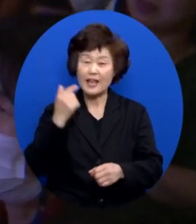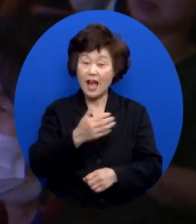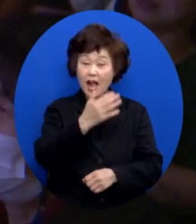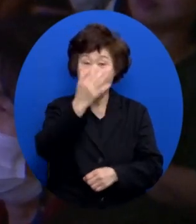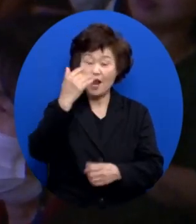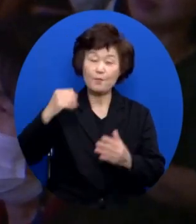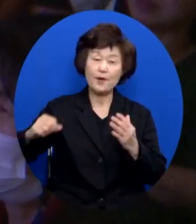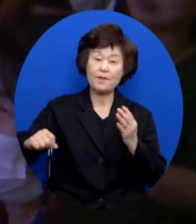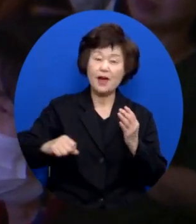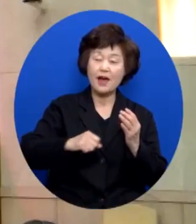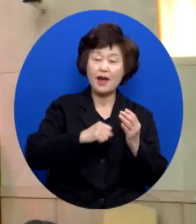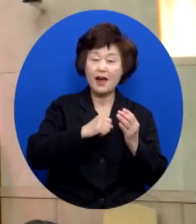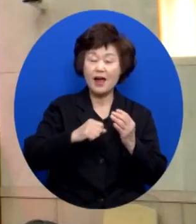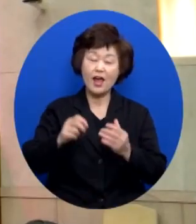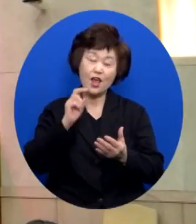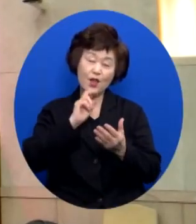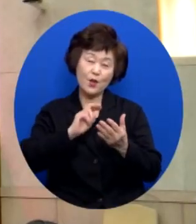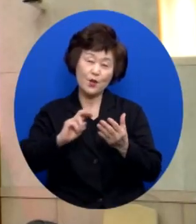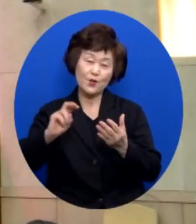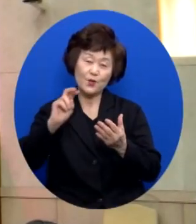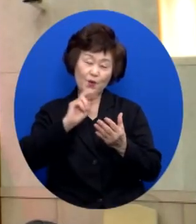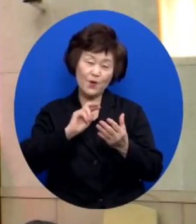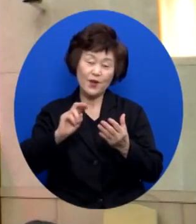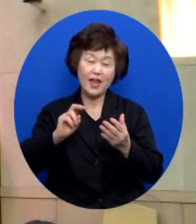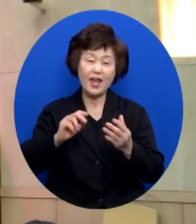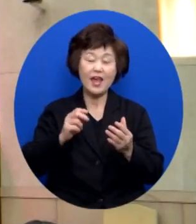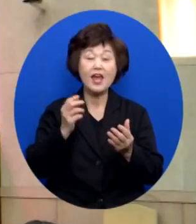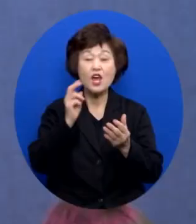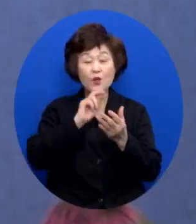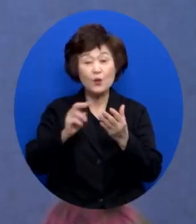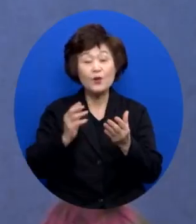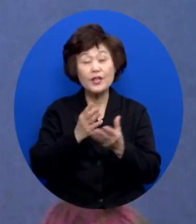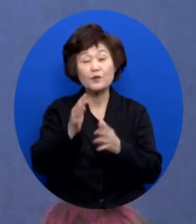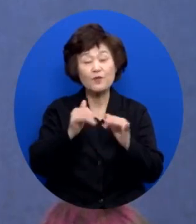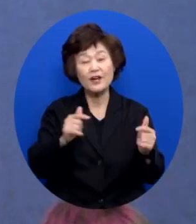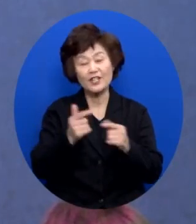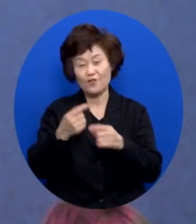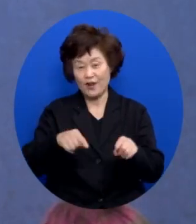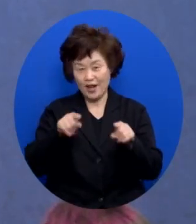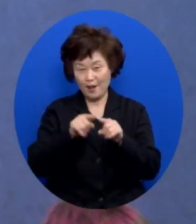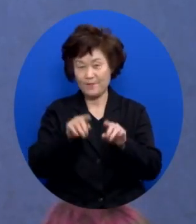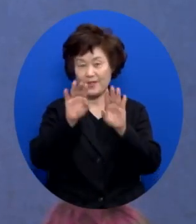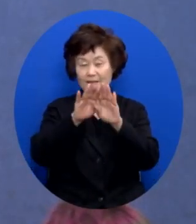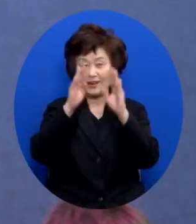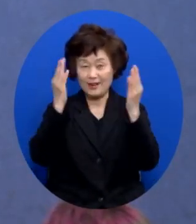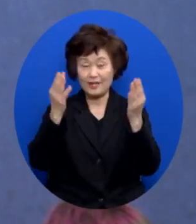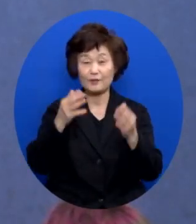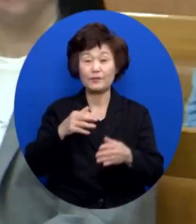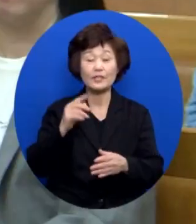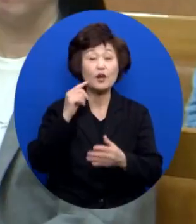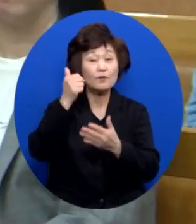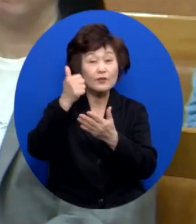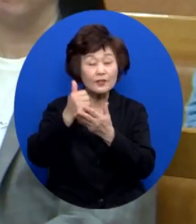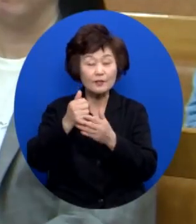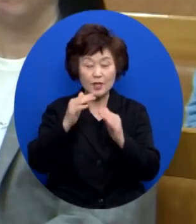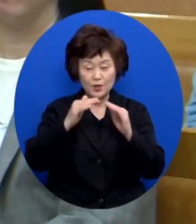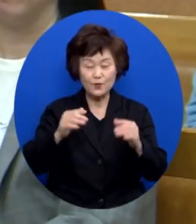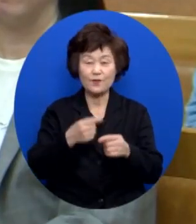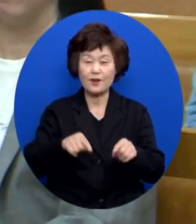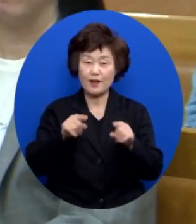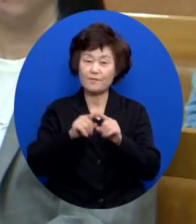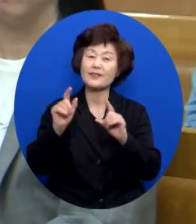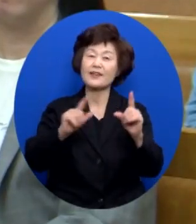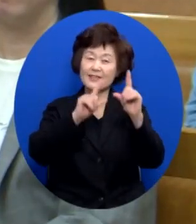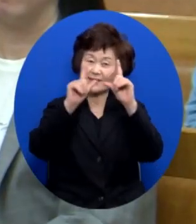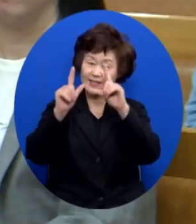선율의 클래식과 성악가들의 협연으로 구성됐습니다. 소망의 교회 장순옥 목사는 이웃과 함께하는 삶을